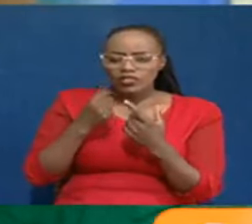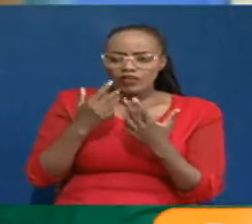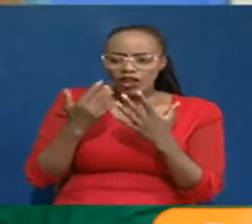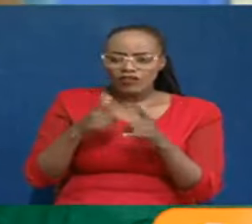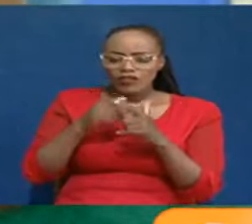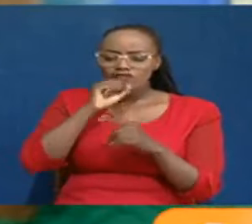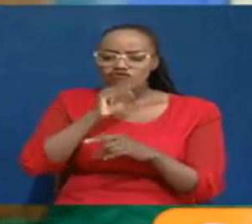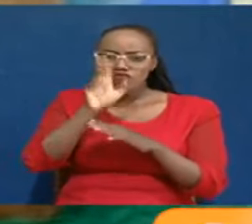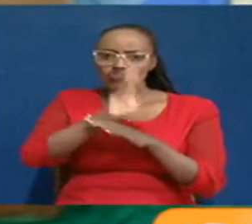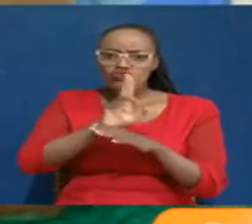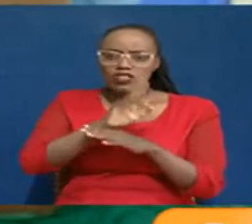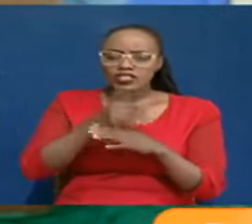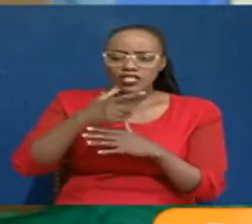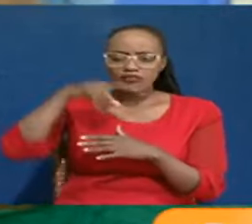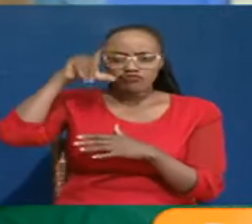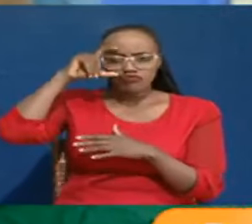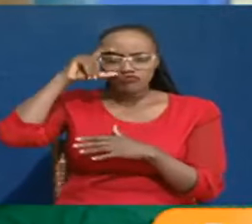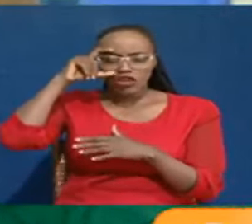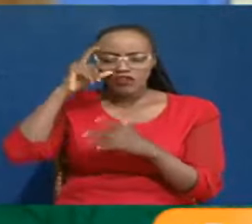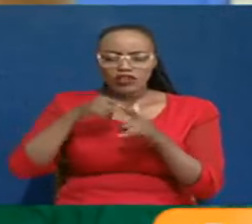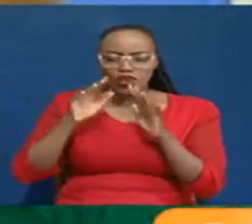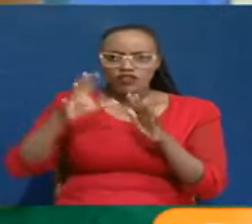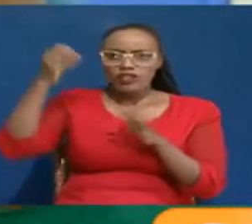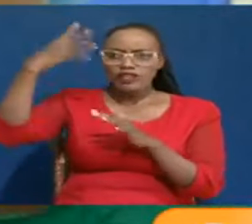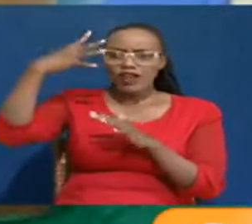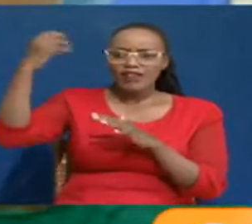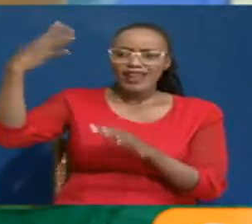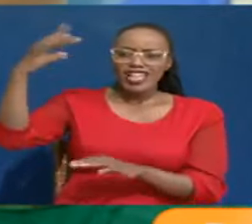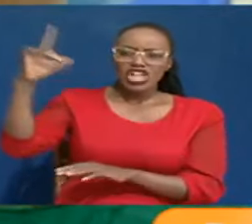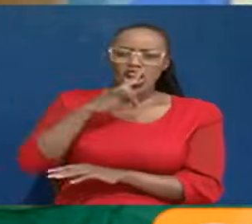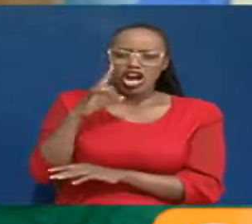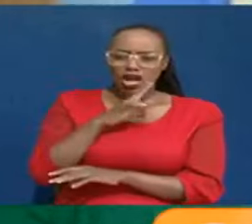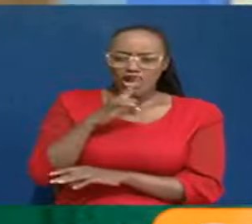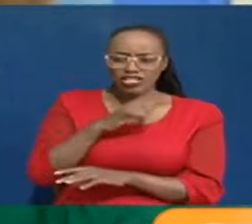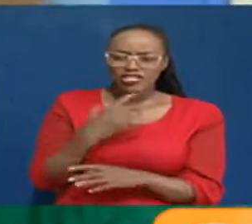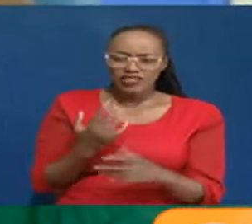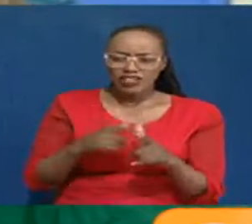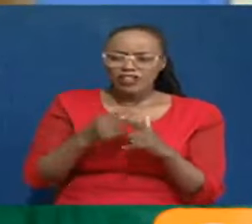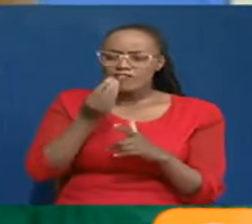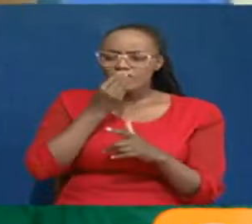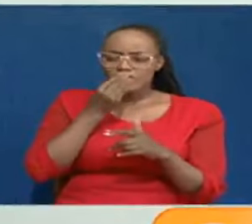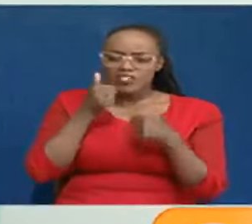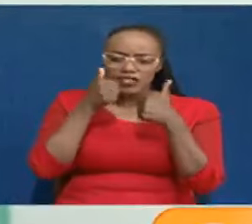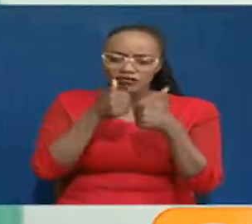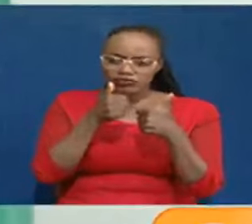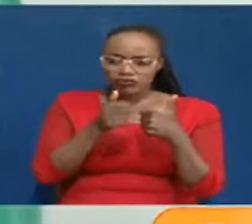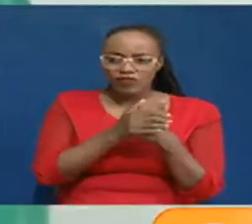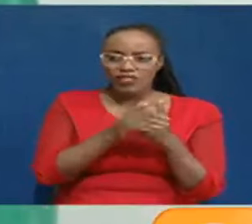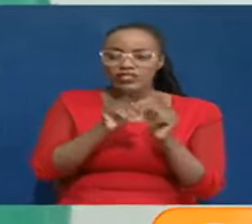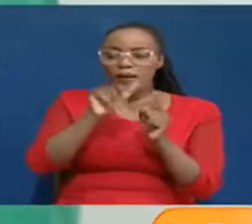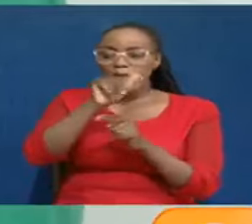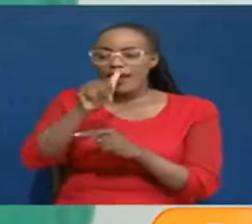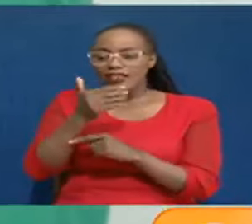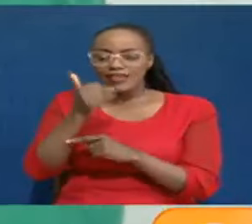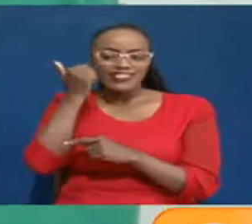kutumia sunglasses, kuavoid mwangaza jua kali, kukula vizuri, na kama magonjwa